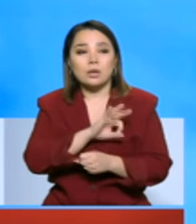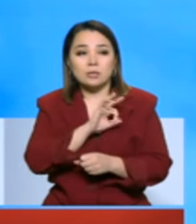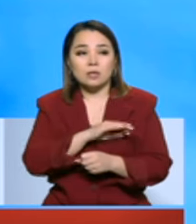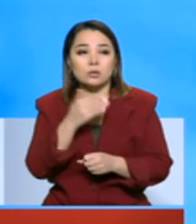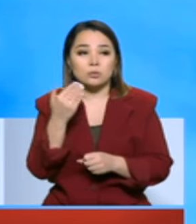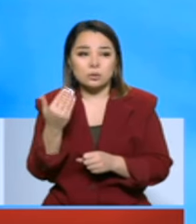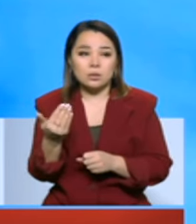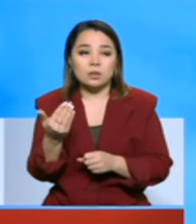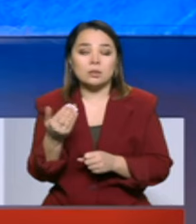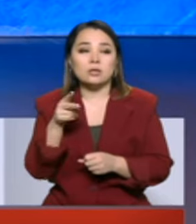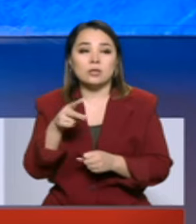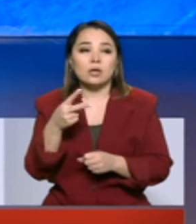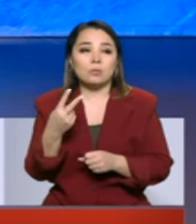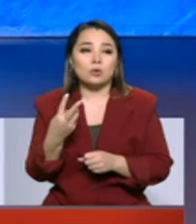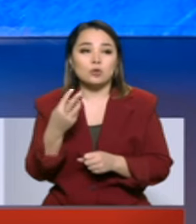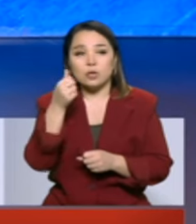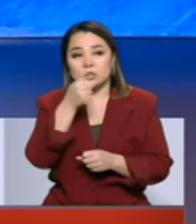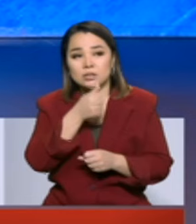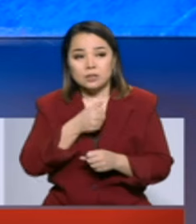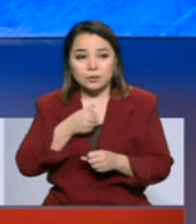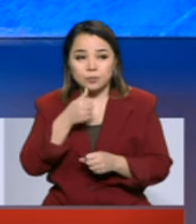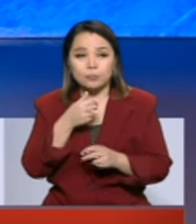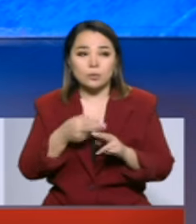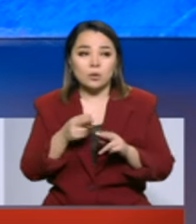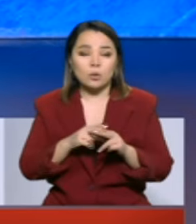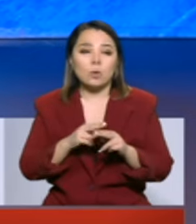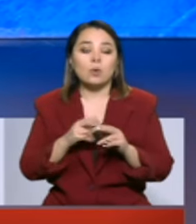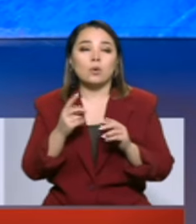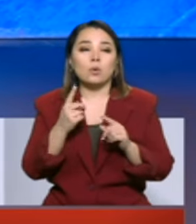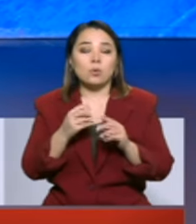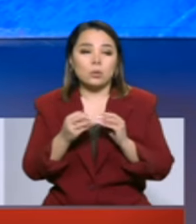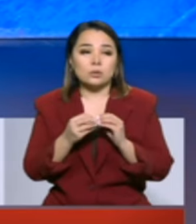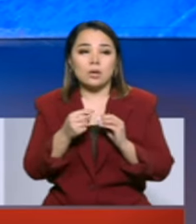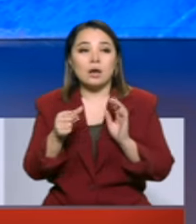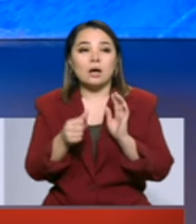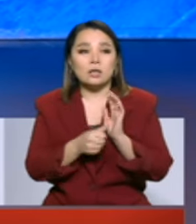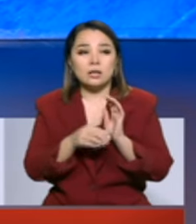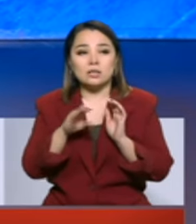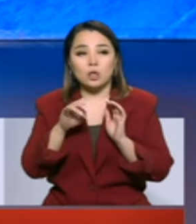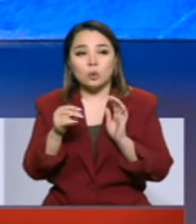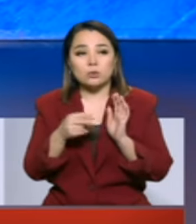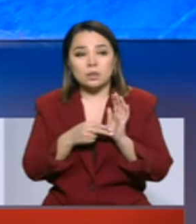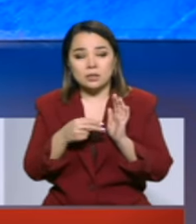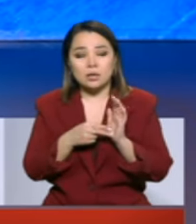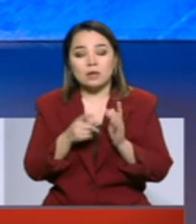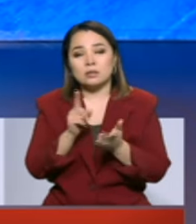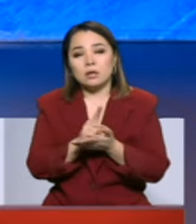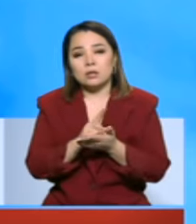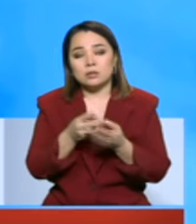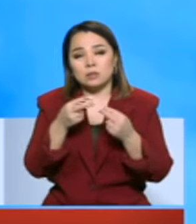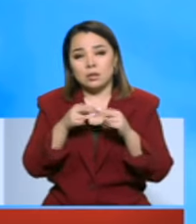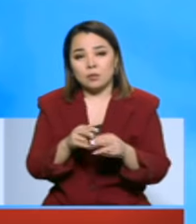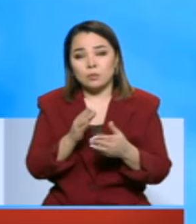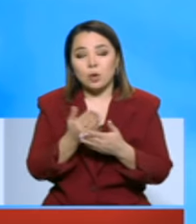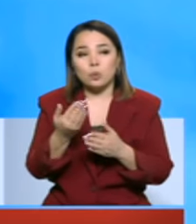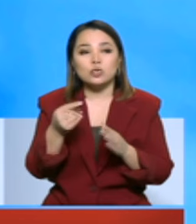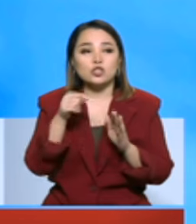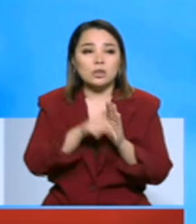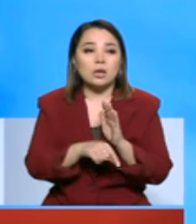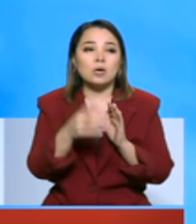пайдаланушылардан 2023 жылы 10.6 триллион теңге салық түскен. Оның